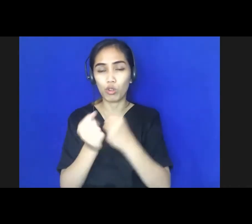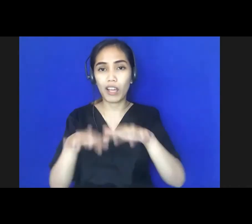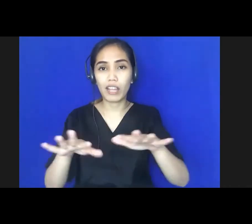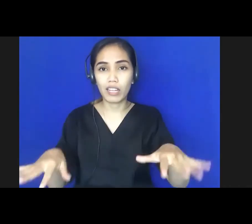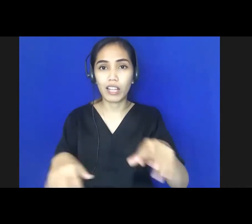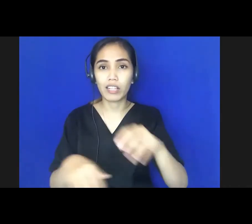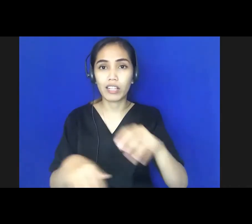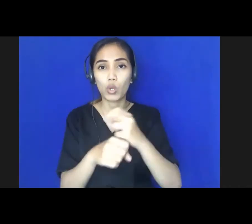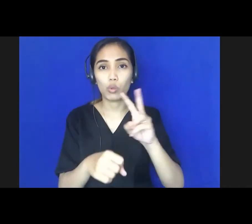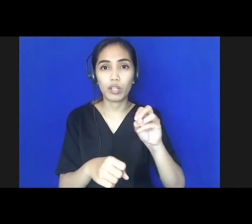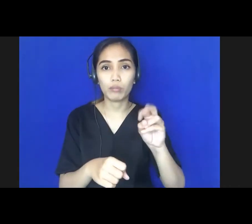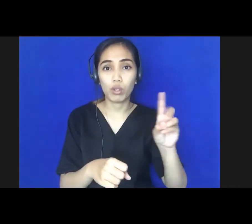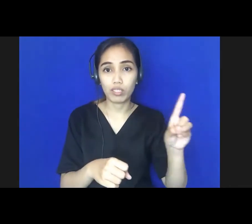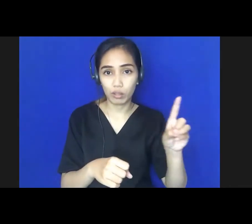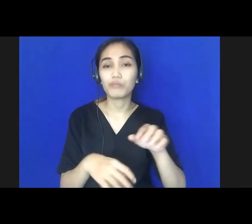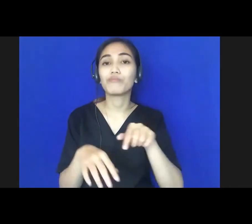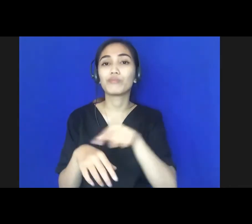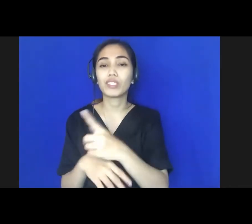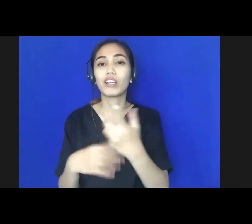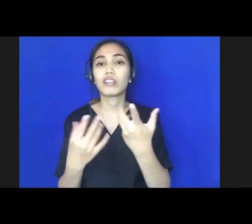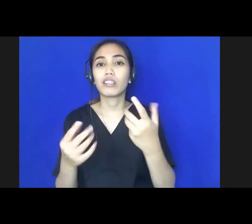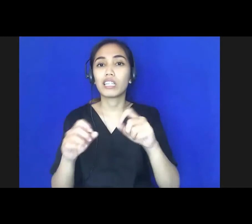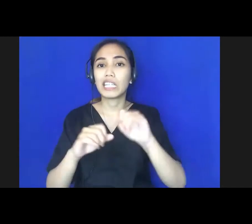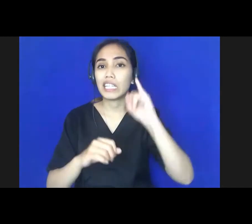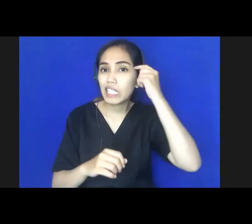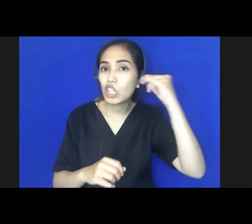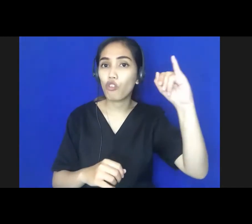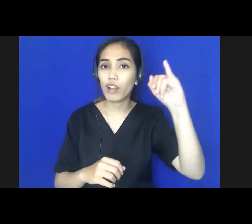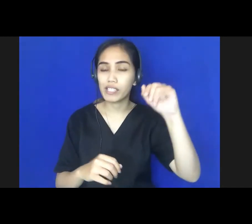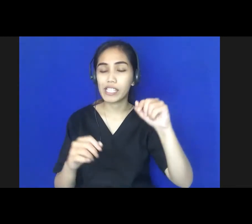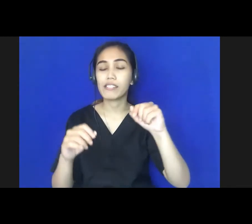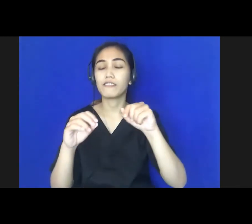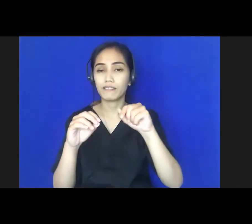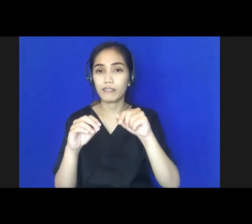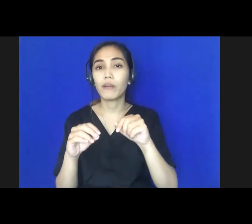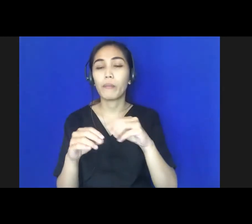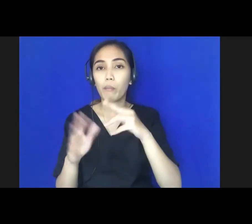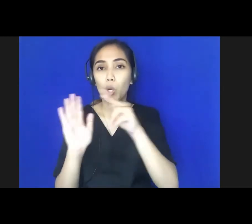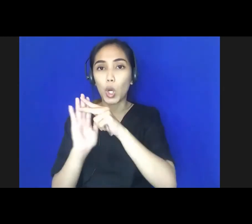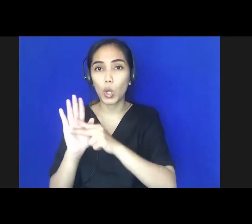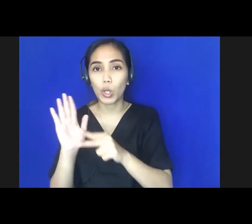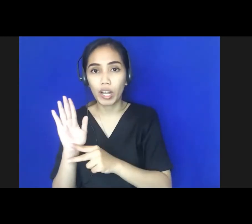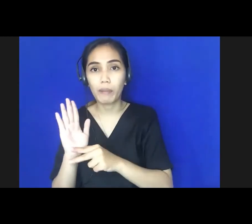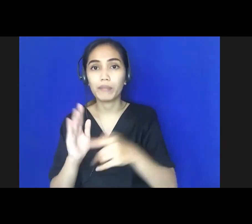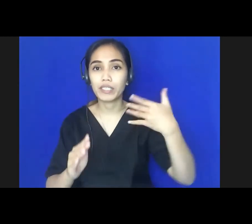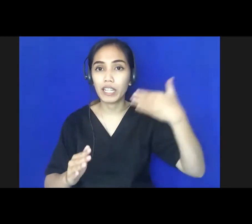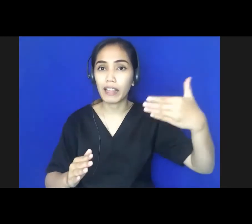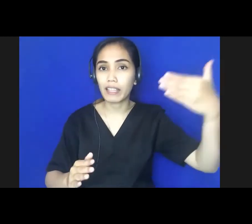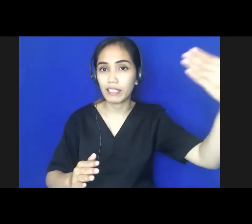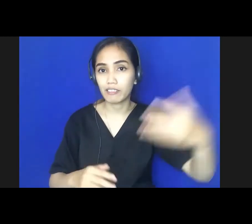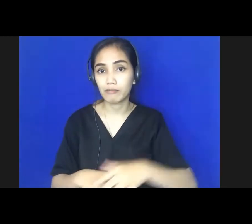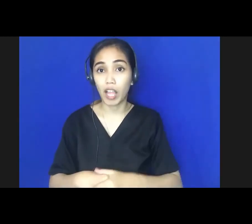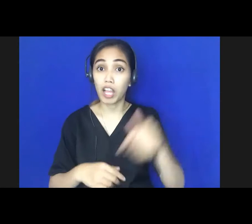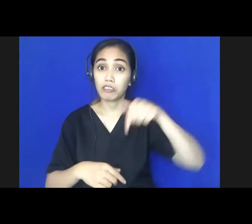Inovasi Program dan Kemitraan Strategis di Tengah Pandemi. Saat ini kita akan berbincang-bincang tentang